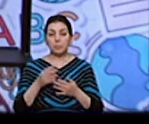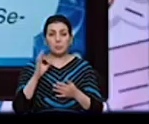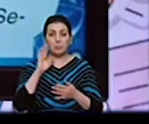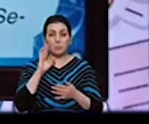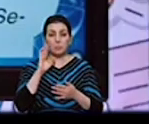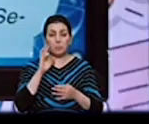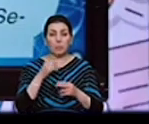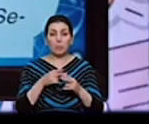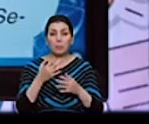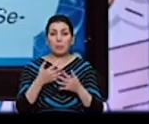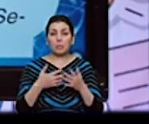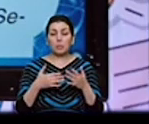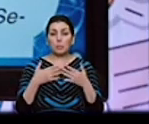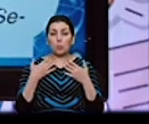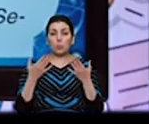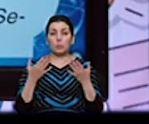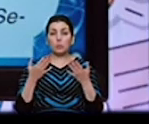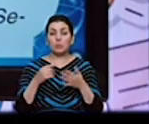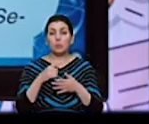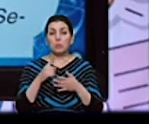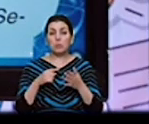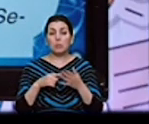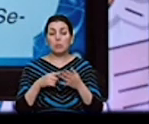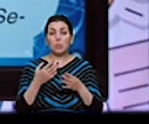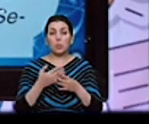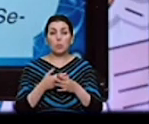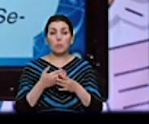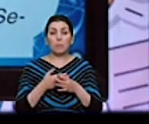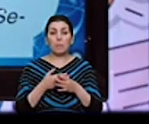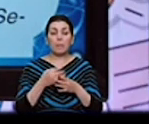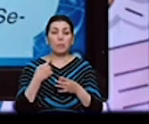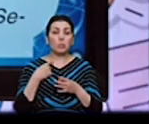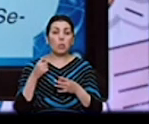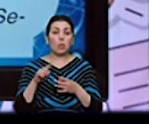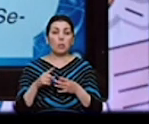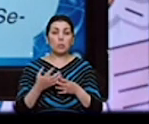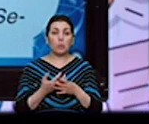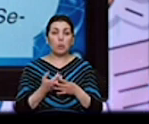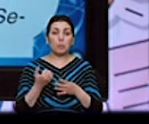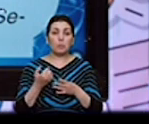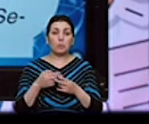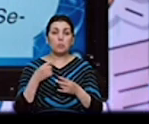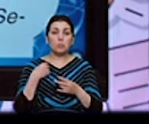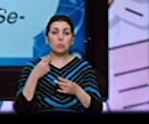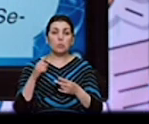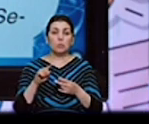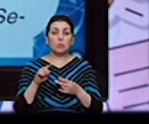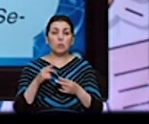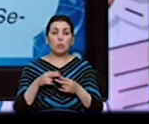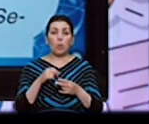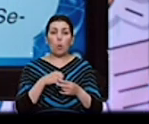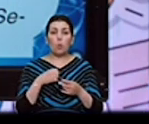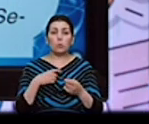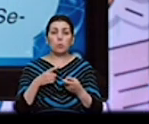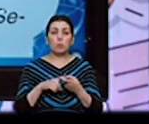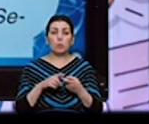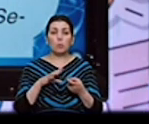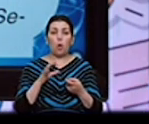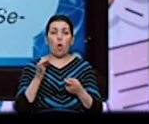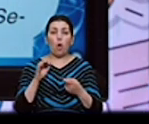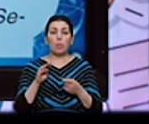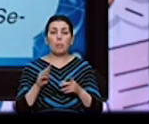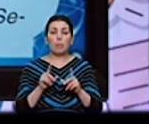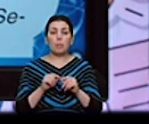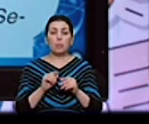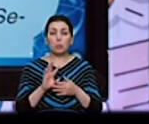tinglang. Matnni o'qing, so'roqlar yordamida sonlarni toping. Sonlarni o'zi bog'langan ot